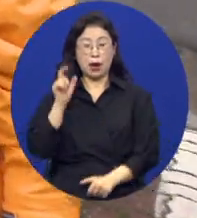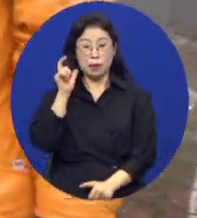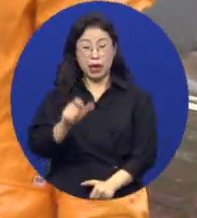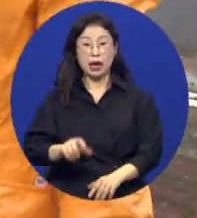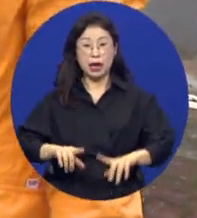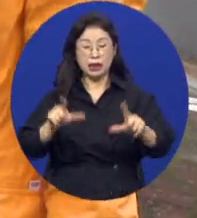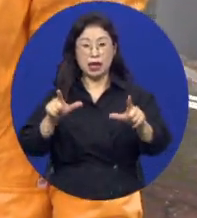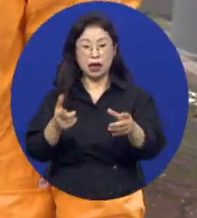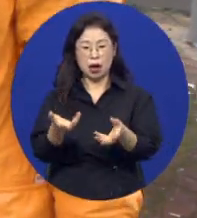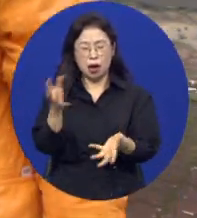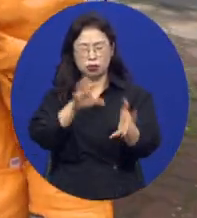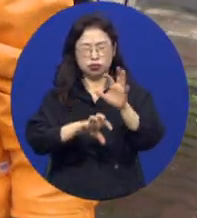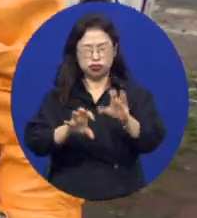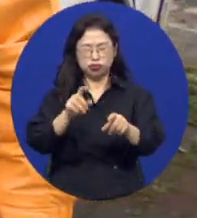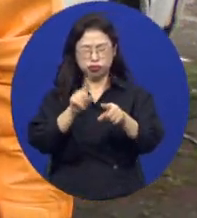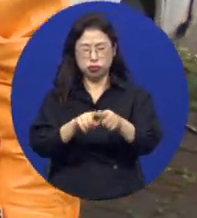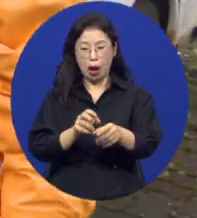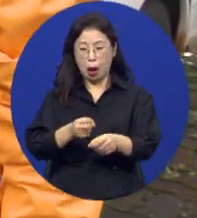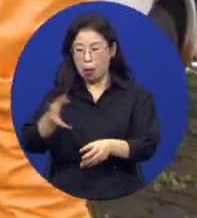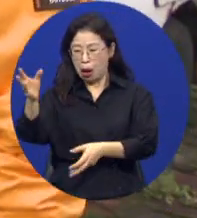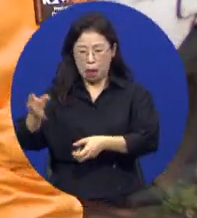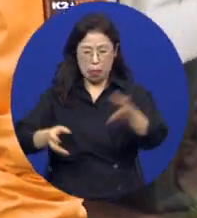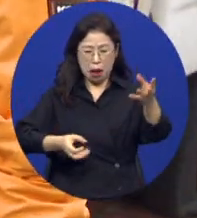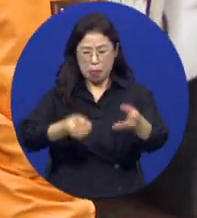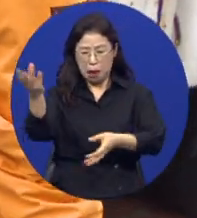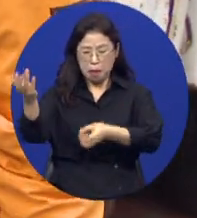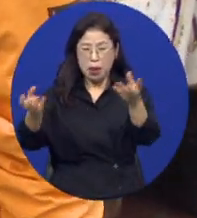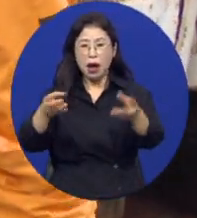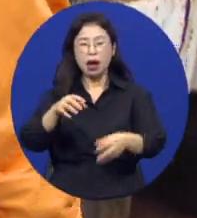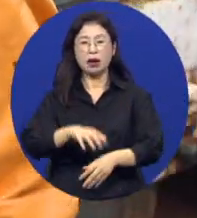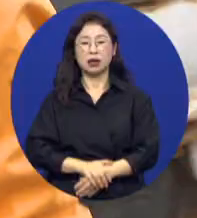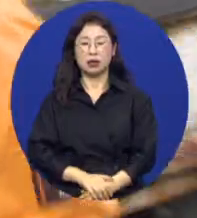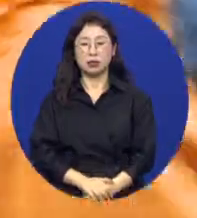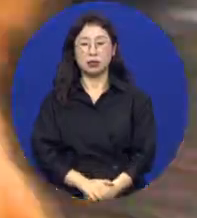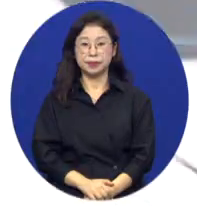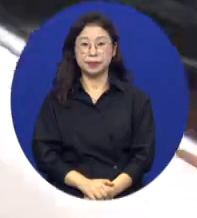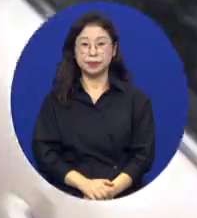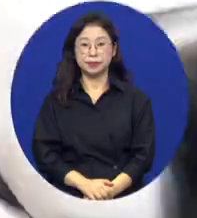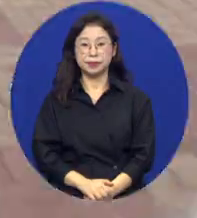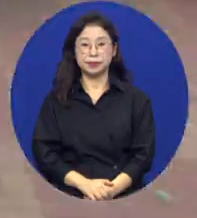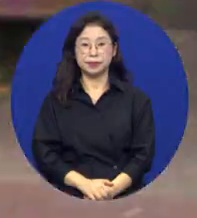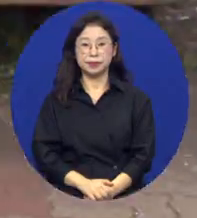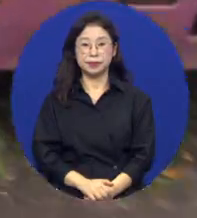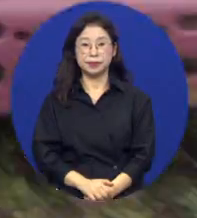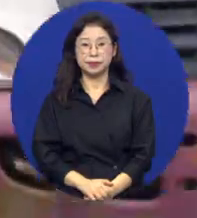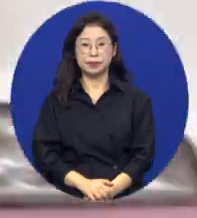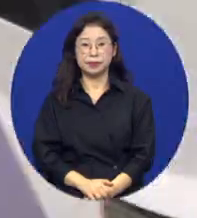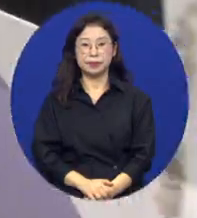때면 적재된 온갖 쓰레기가 도로와 도심과 곳곳에 날리는가 하면